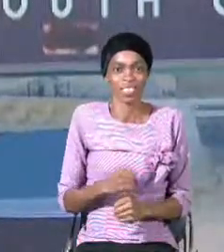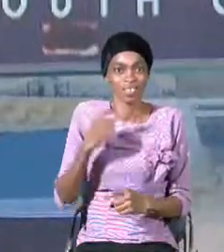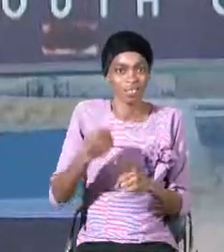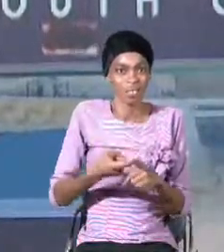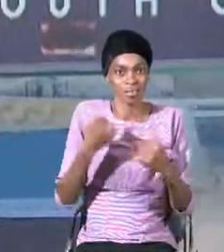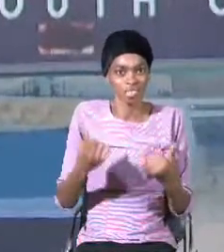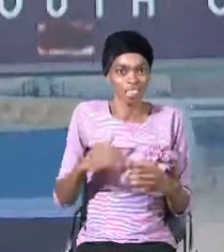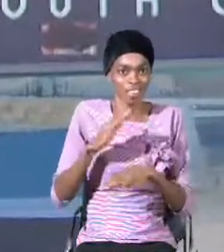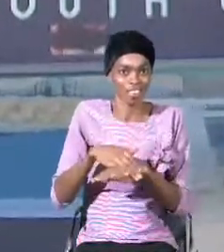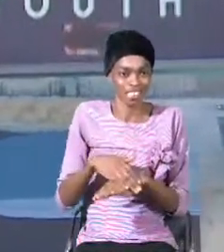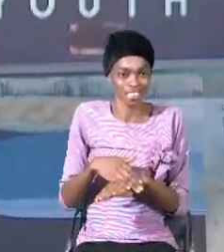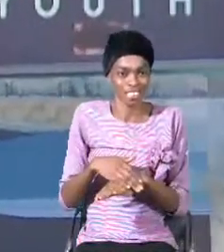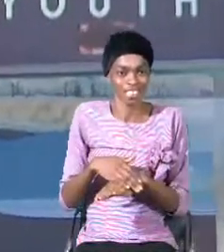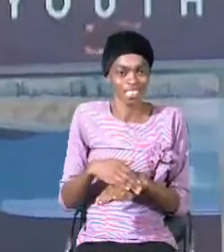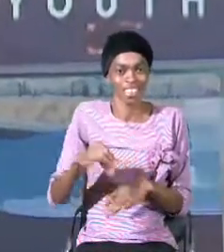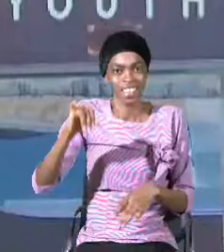désormais,